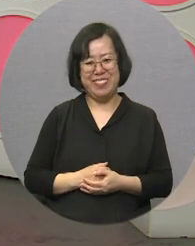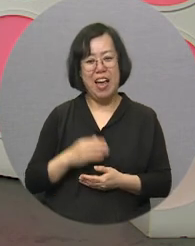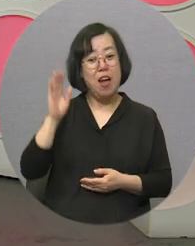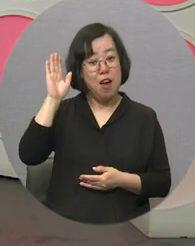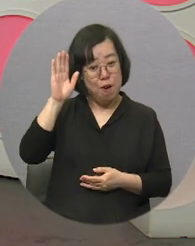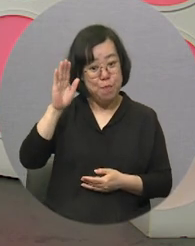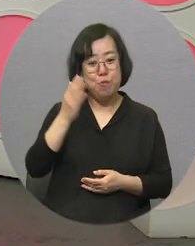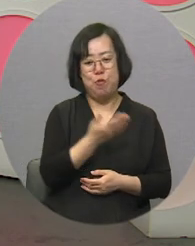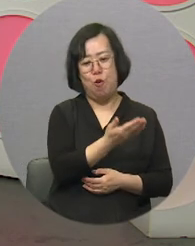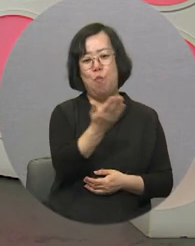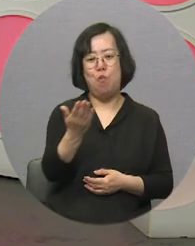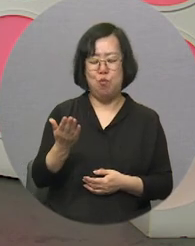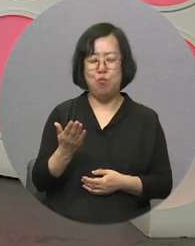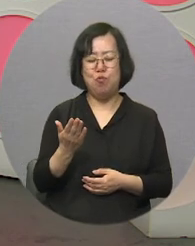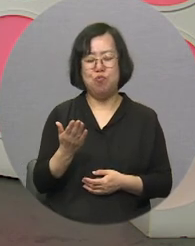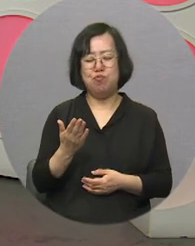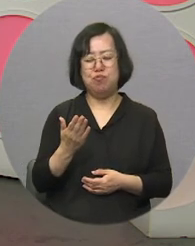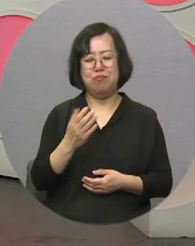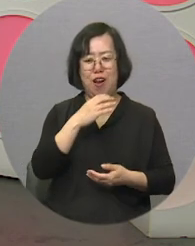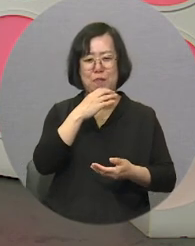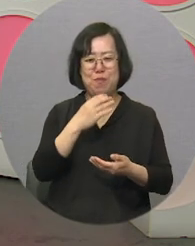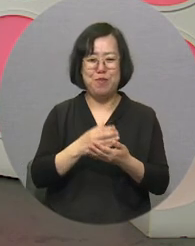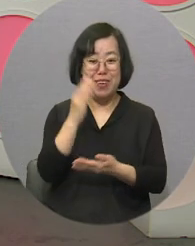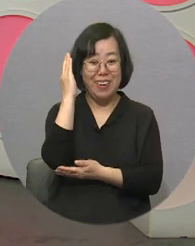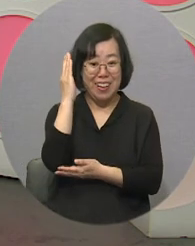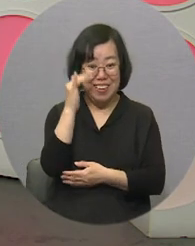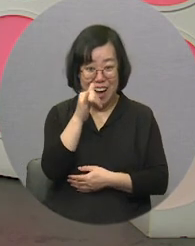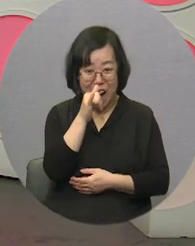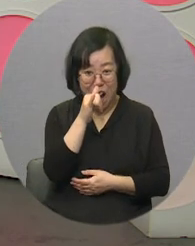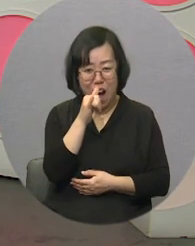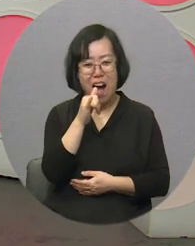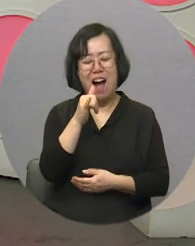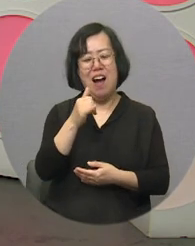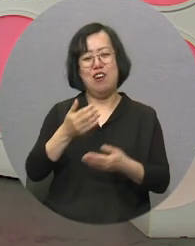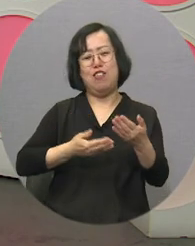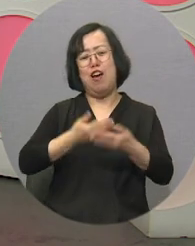분들 또 좋은 감동사연 보내주시면 감사할 것 같습니다. 그래요. 진짜 좋은 거요.